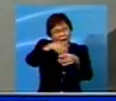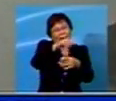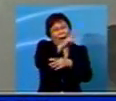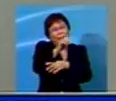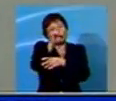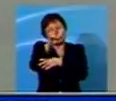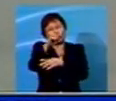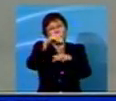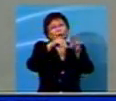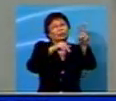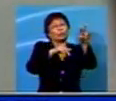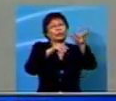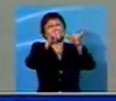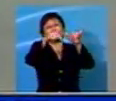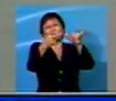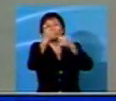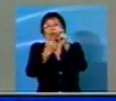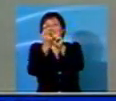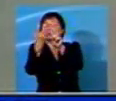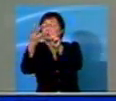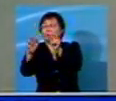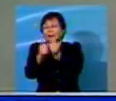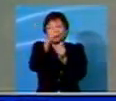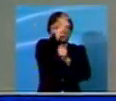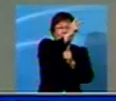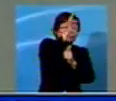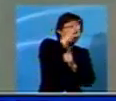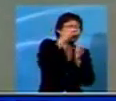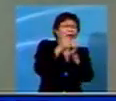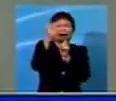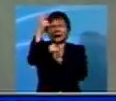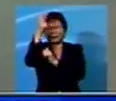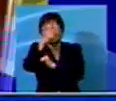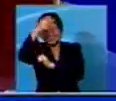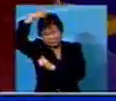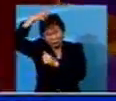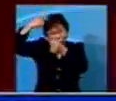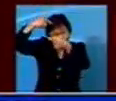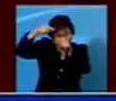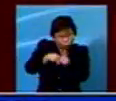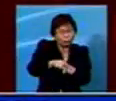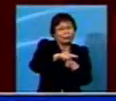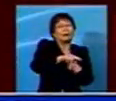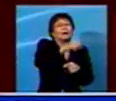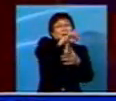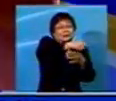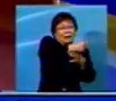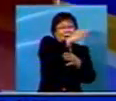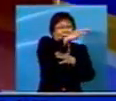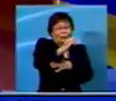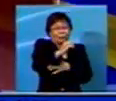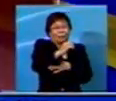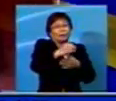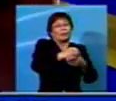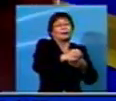bertarikh 26 Februari 2014 di antara Kerajaan persekutuan dan kerajaan Negeri Selangor memandangkan pihak pemegang saham Syarikat